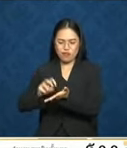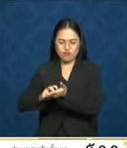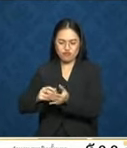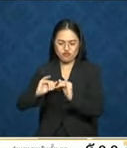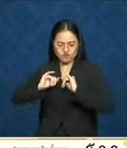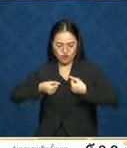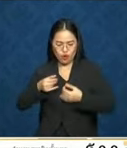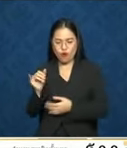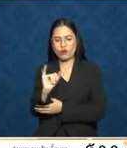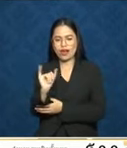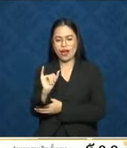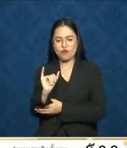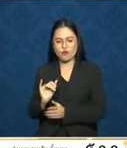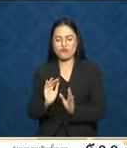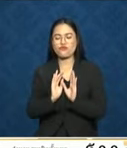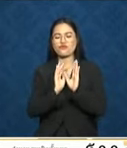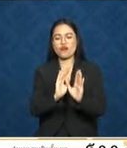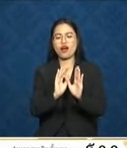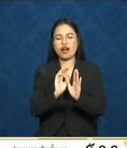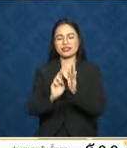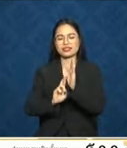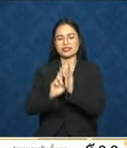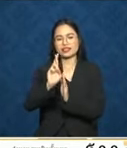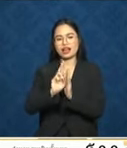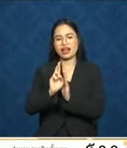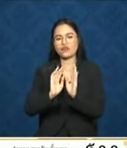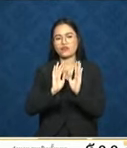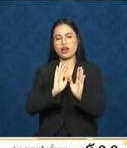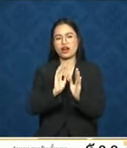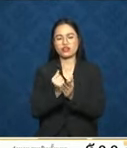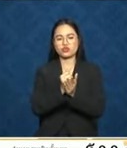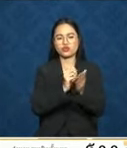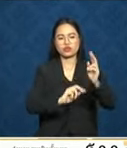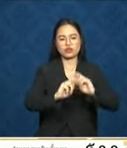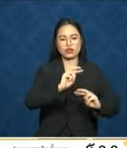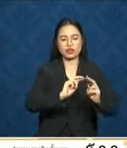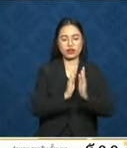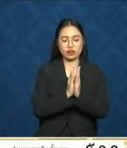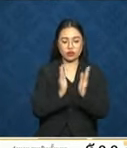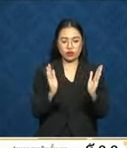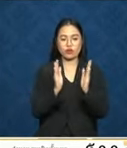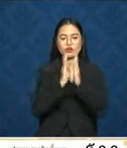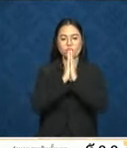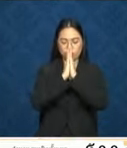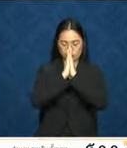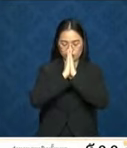นี่พื้นที่ของเชียงรายเขต5ฝากท่านประธานยังไปยังหน่วยงานที่เกี่ยวข้องครับขอบคุณมากครับ